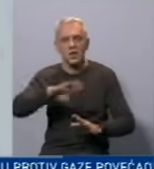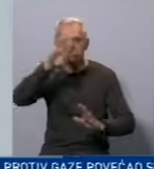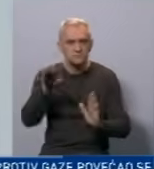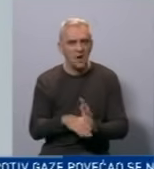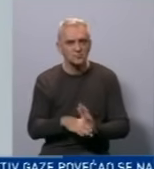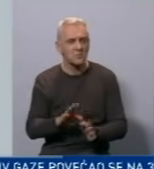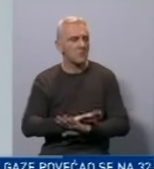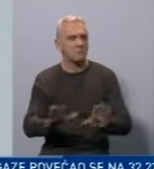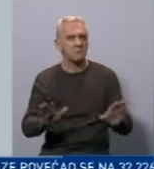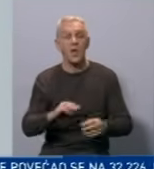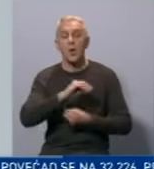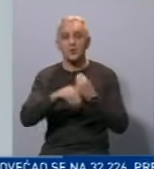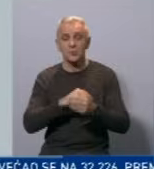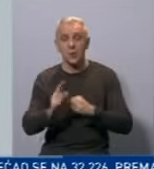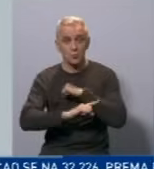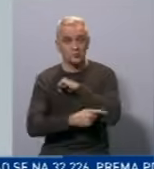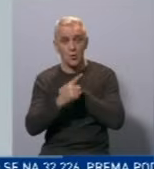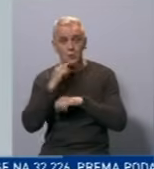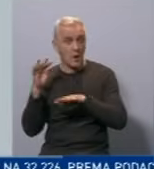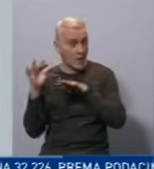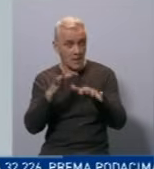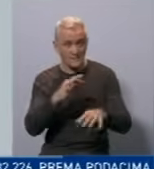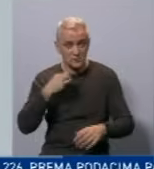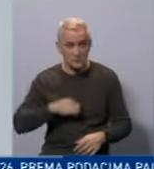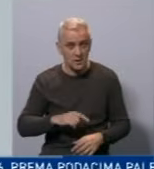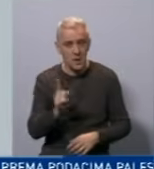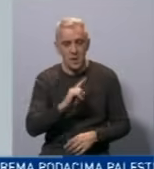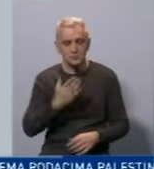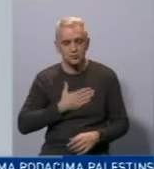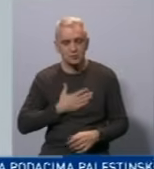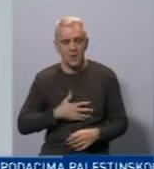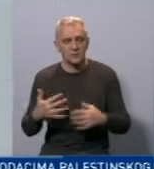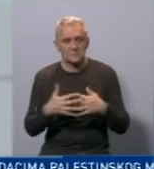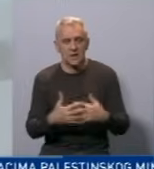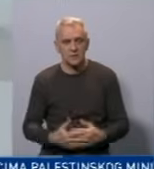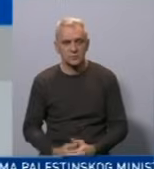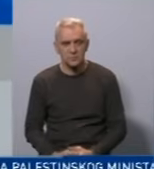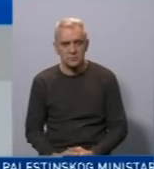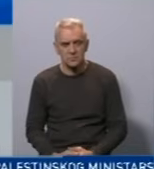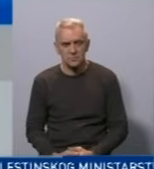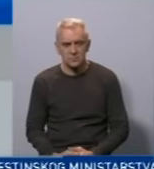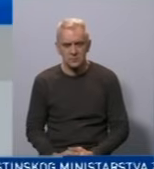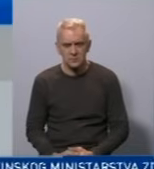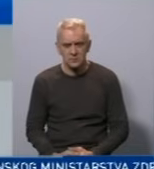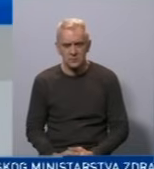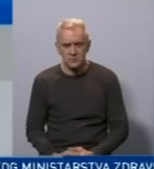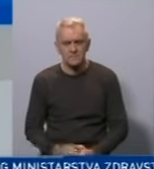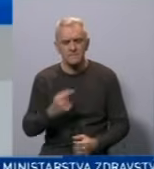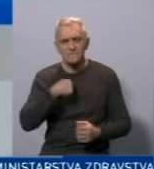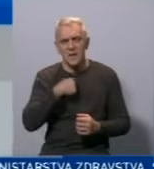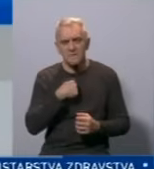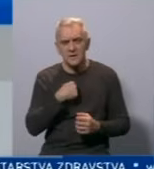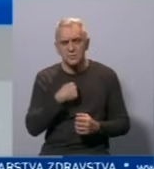tome. Roditelji učenika koji je napao njegovog sina nisu htjeli da sarađuju. Oni su rekli nemojte nas zvati za takve stvari, mi